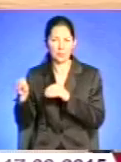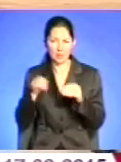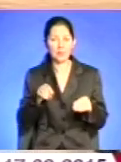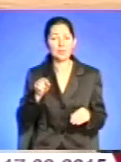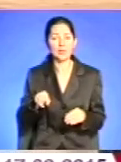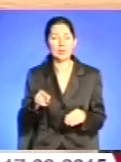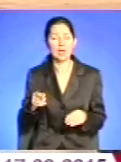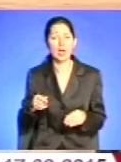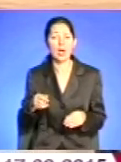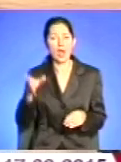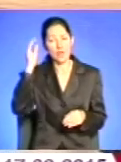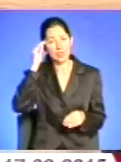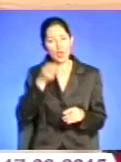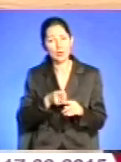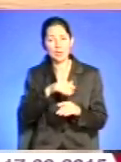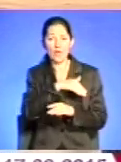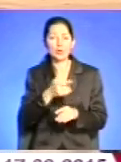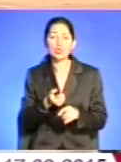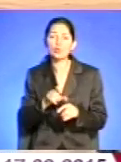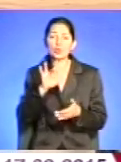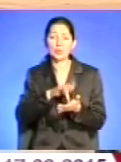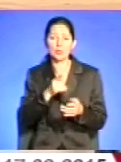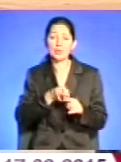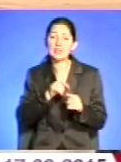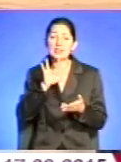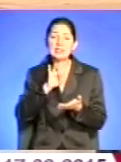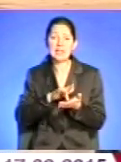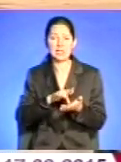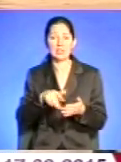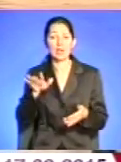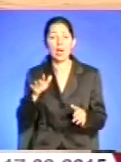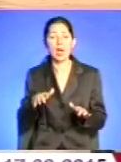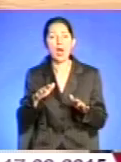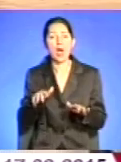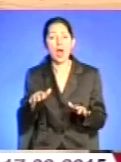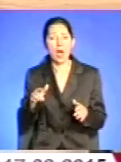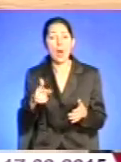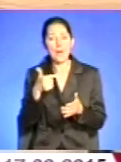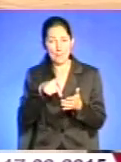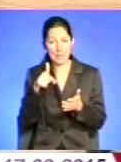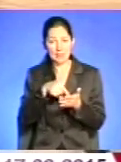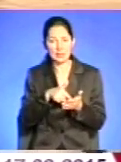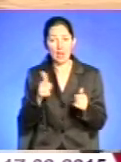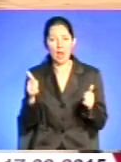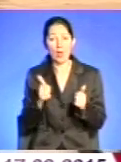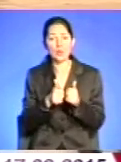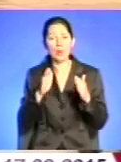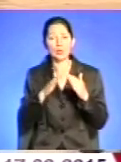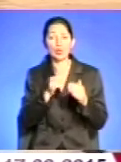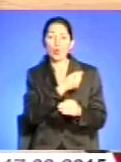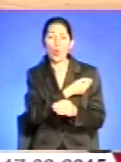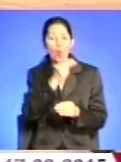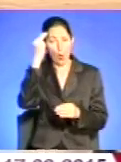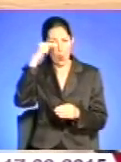ця вулиця дуже потрібна, тому що це центр міста і біля будинку коледжу, і біля будинку